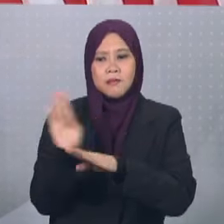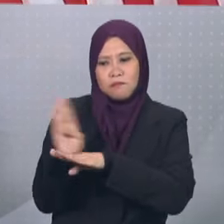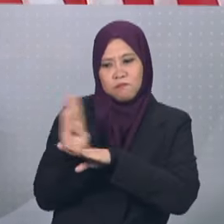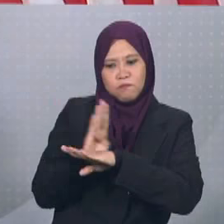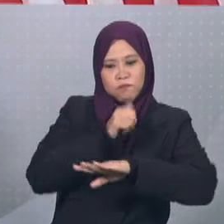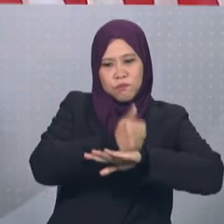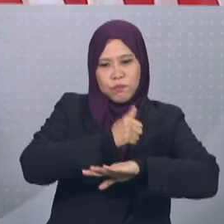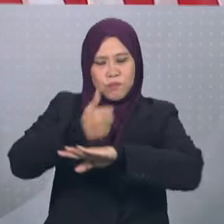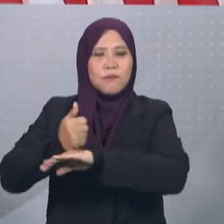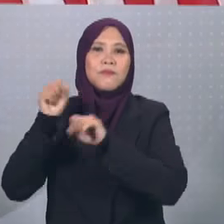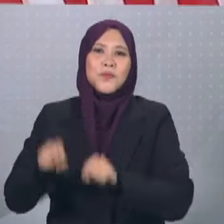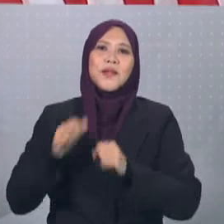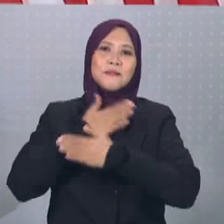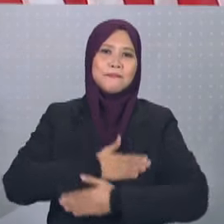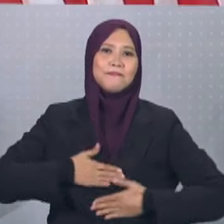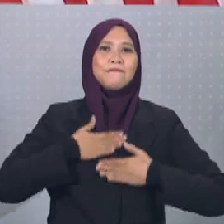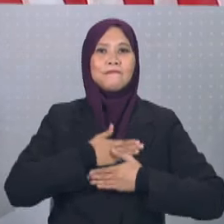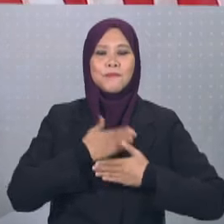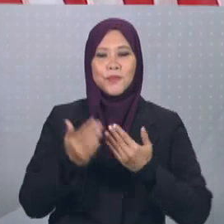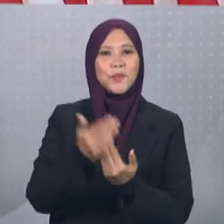peniaga menikmati kemudahan ini.